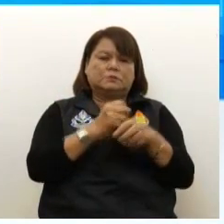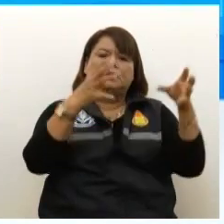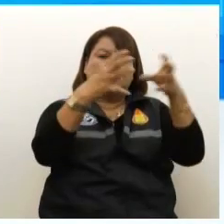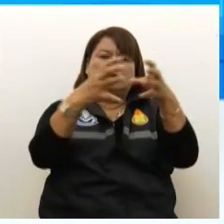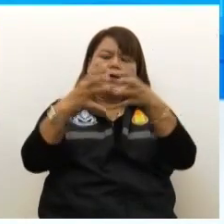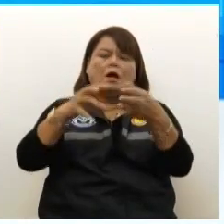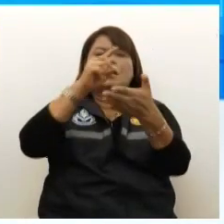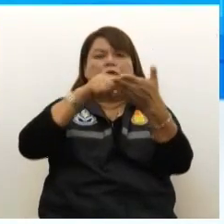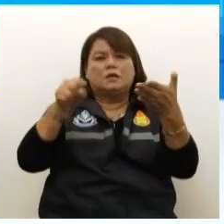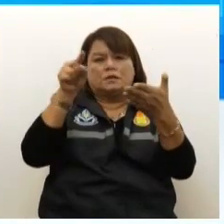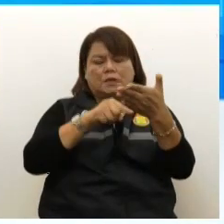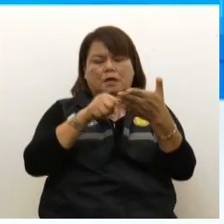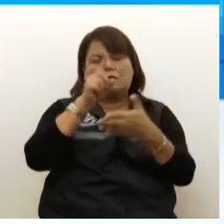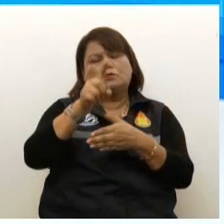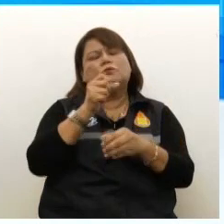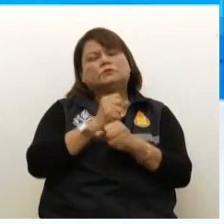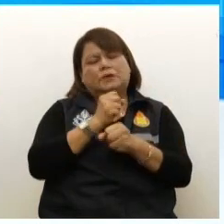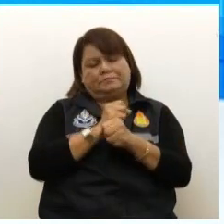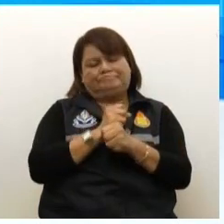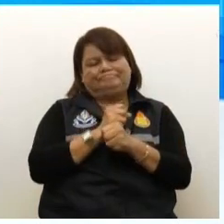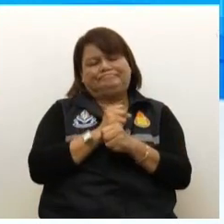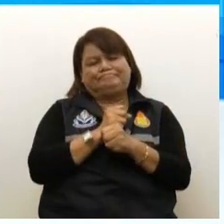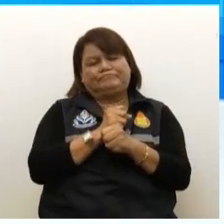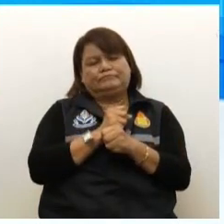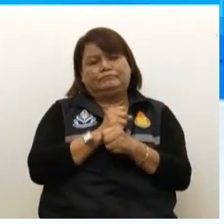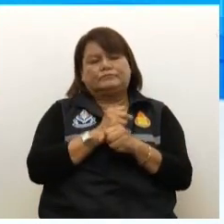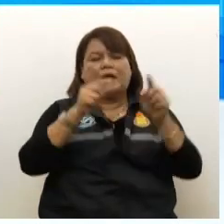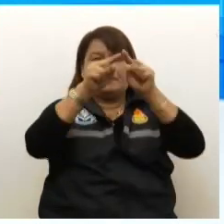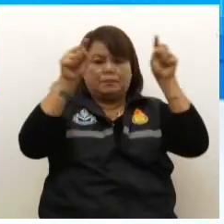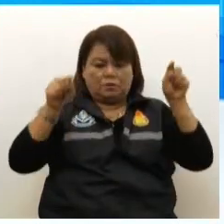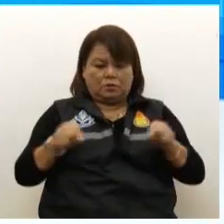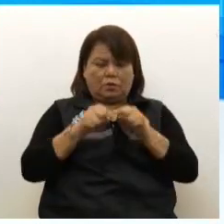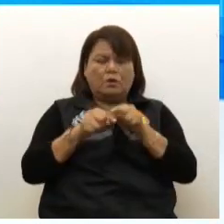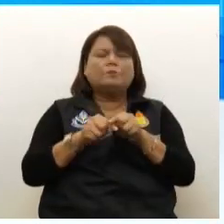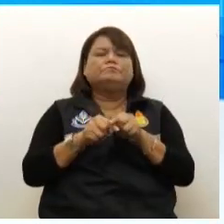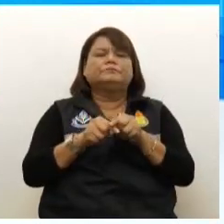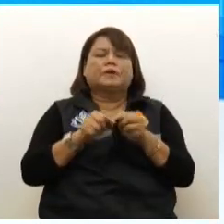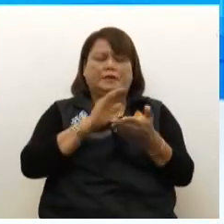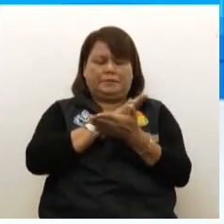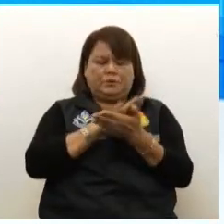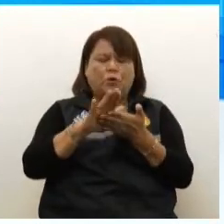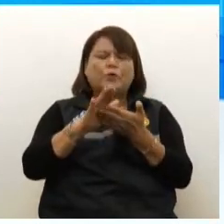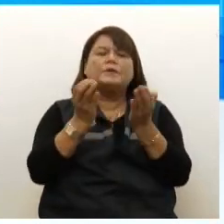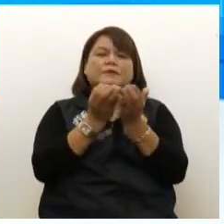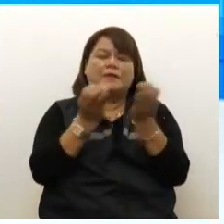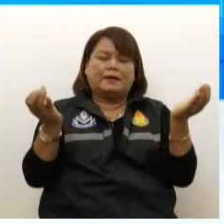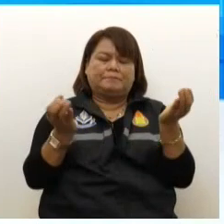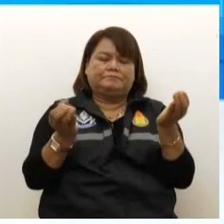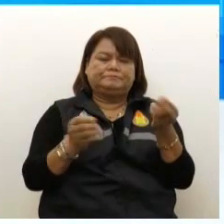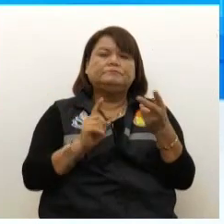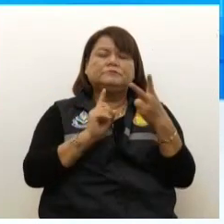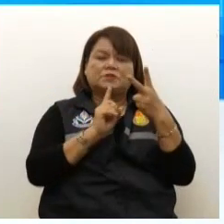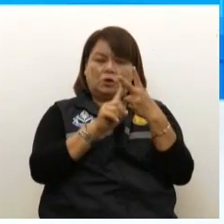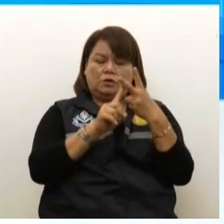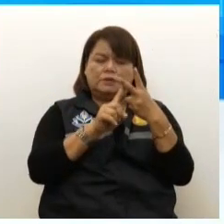ท่านก็ต้องทำภารกิจตรงนั้นตามกรอบภารกิจให้เป็นไปด้วยความเรียบร้อยเป็นธรรมส่วนที่สองก็คือหน้